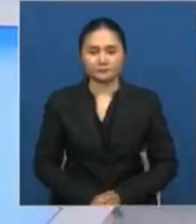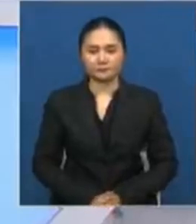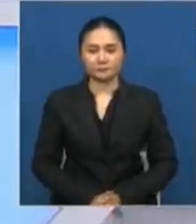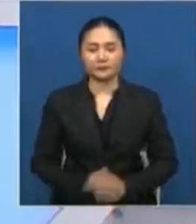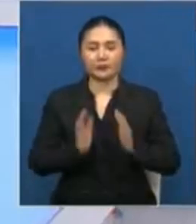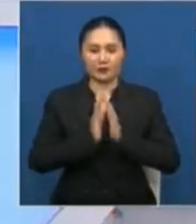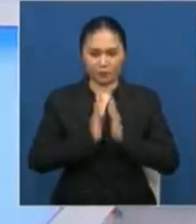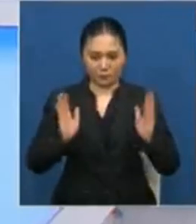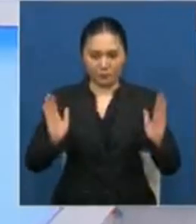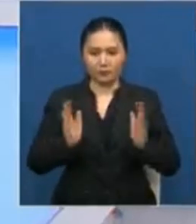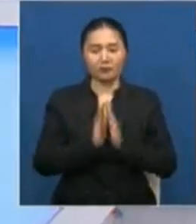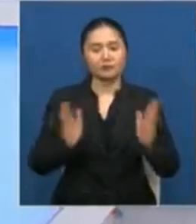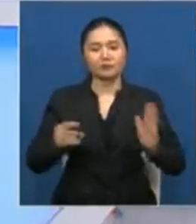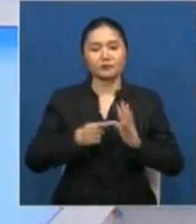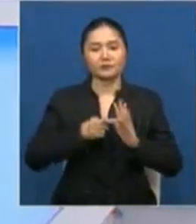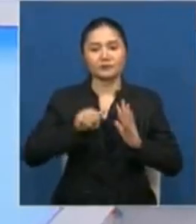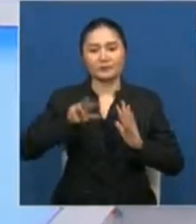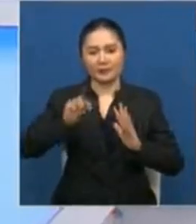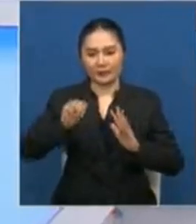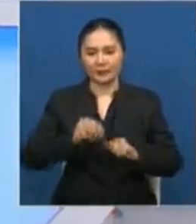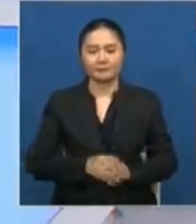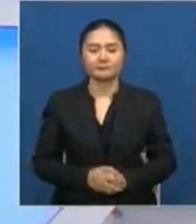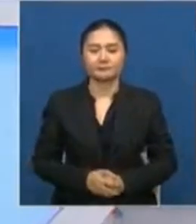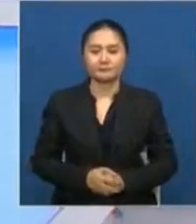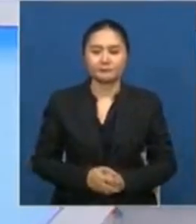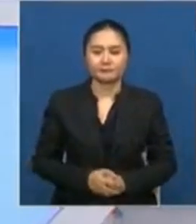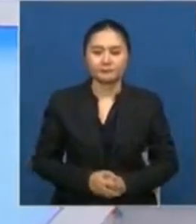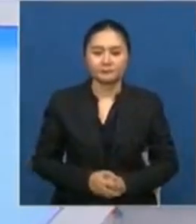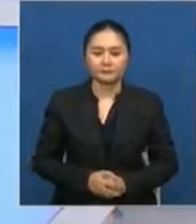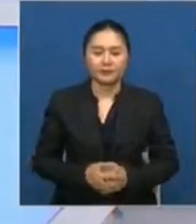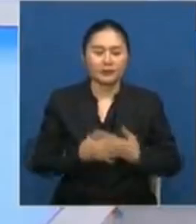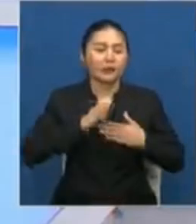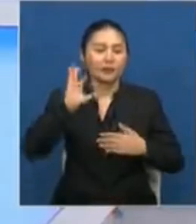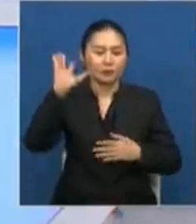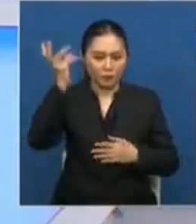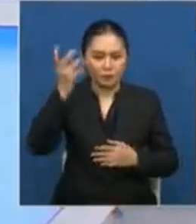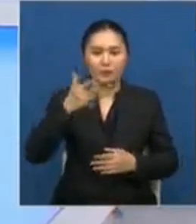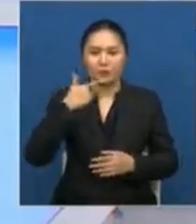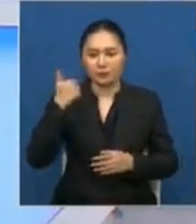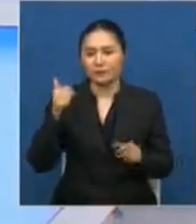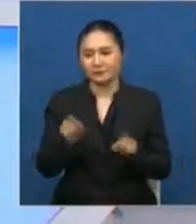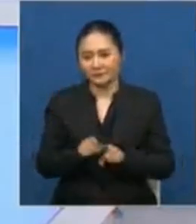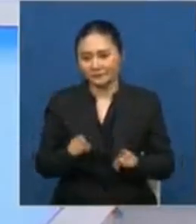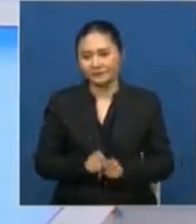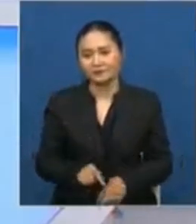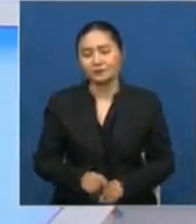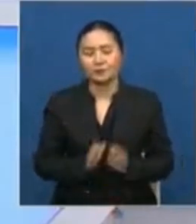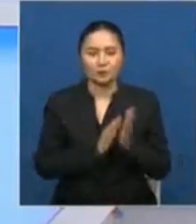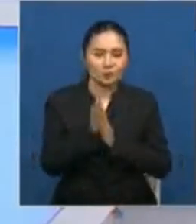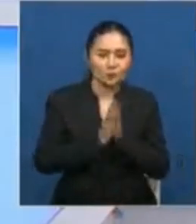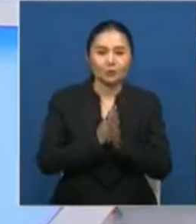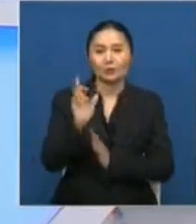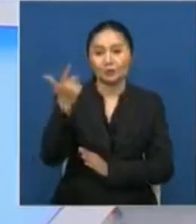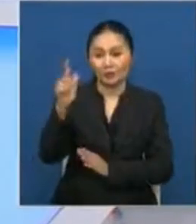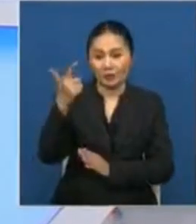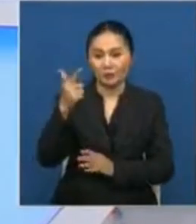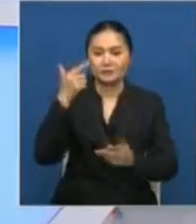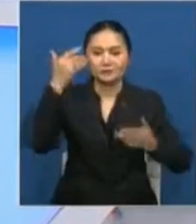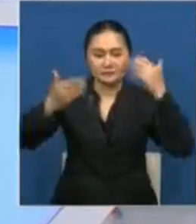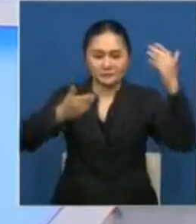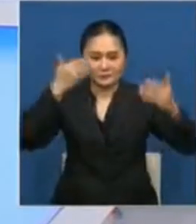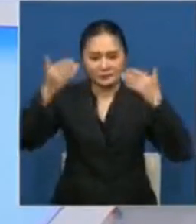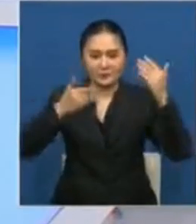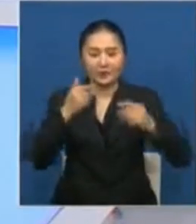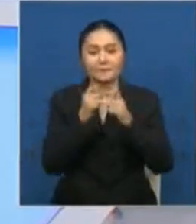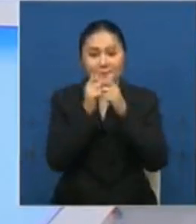ขอบคุณค่ะขอบคุณคุณแยมค่ะส่วนอันนี้ก้อนรักโลกแล้วก็อร่อยด้วยและก็ได้ลุ้นทองด้วยนะคะกับแคมเปญนี้ม